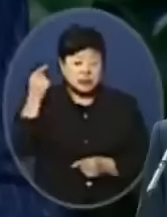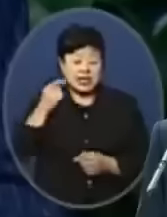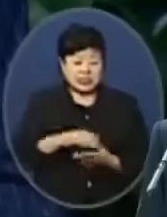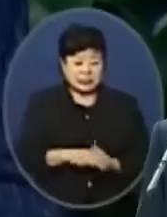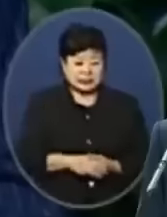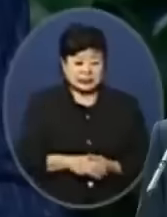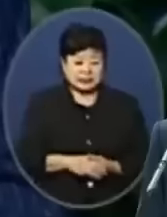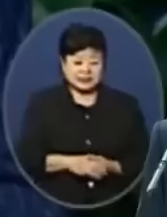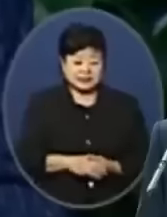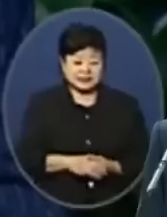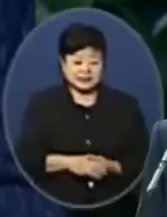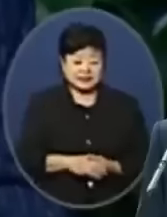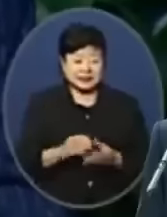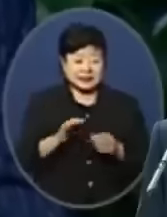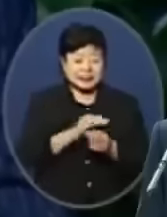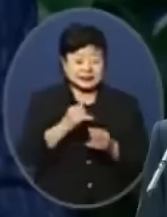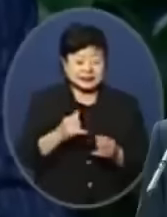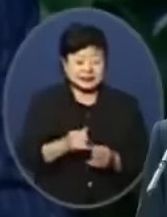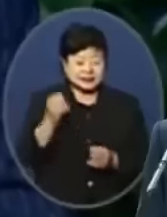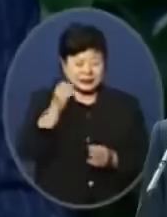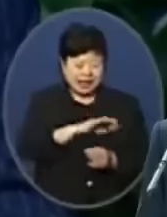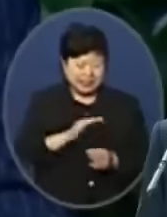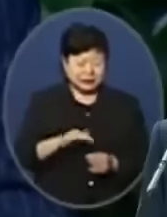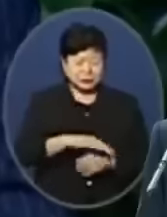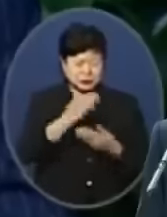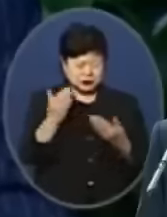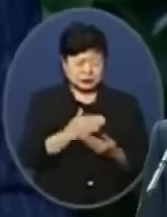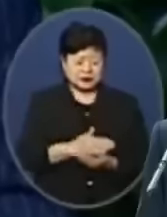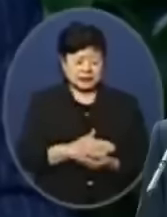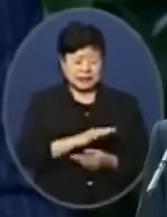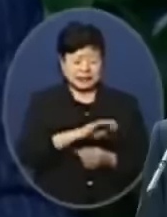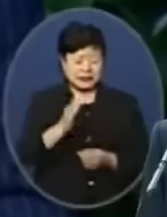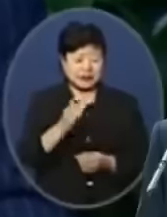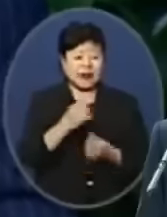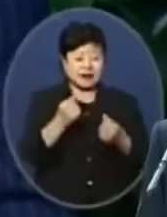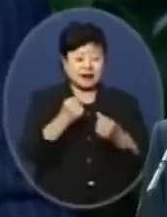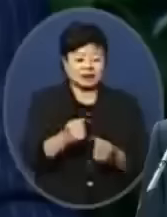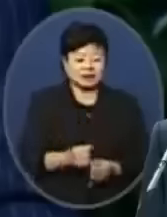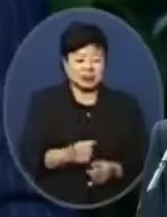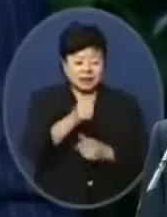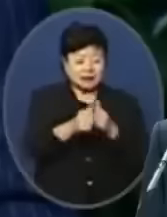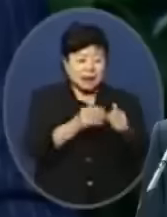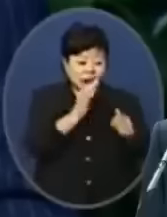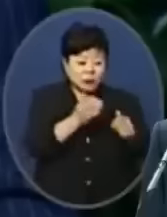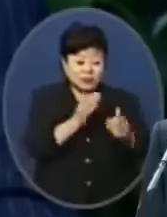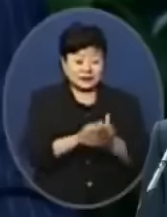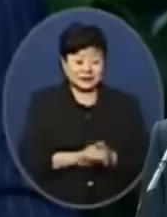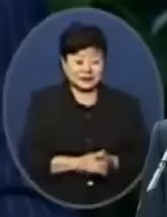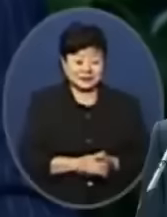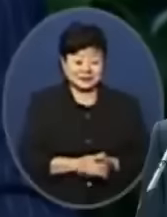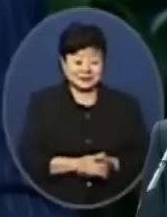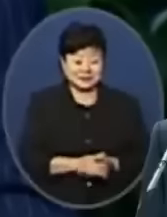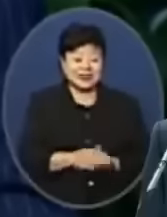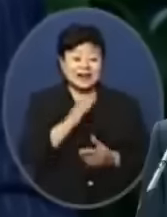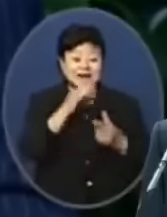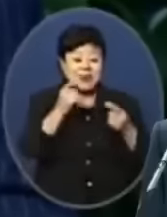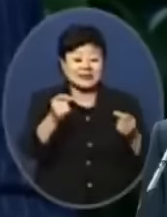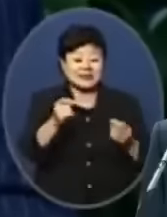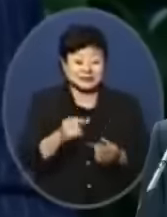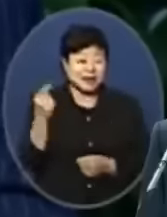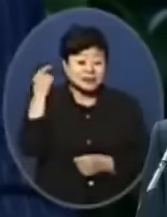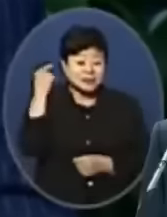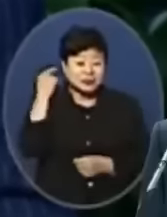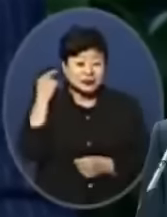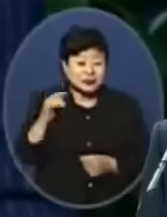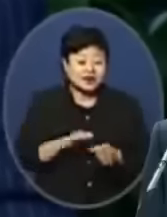것입니다. 사랑하는 자여 내 영혼이 잘됨같이 범사에 잘되며 강건하기를 간구하노라. 아멘.